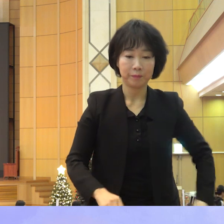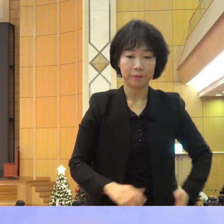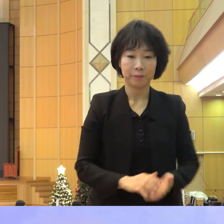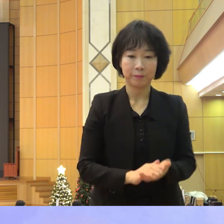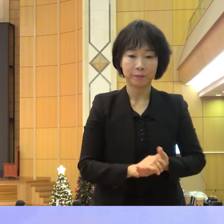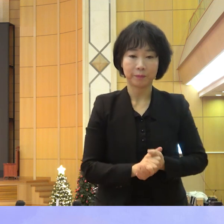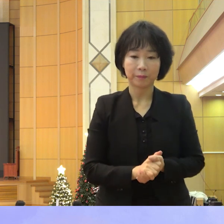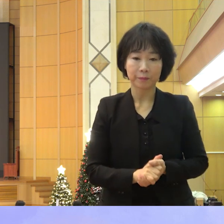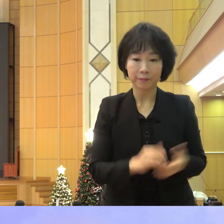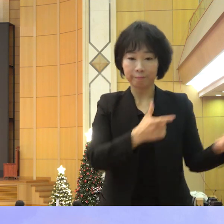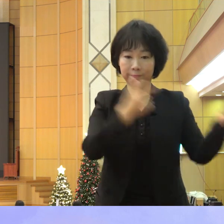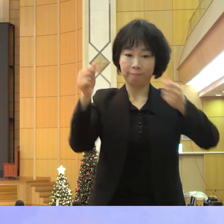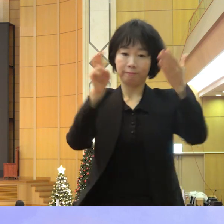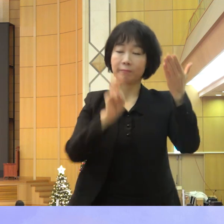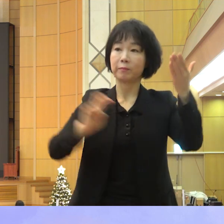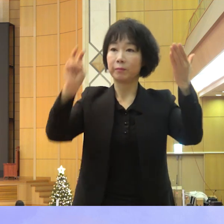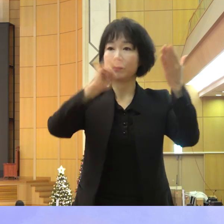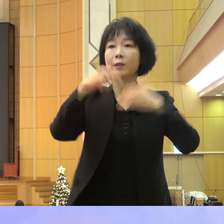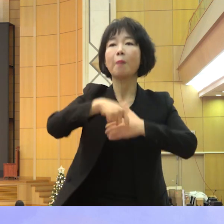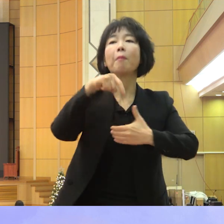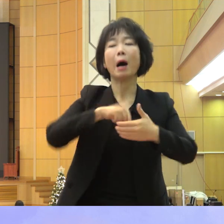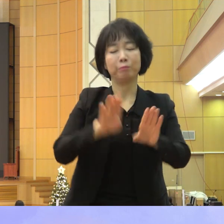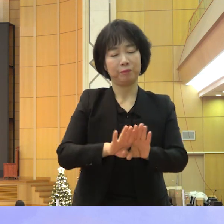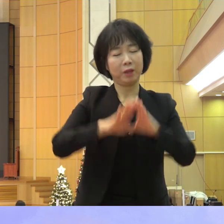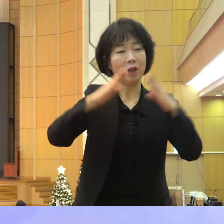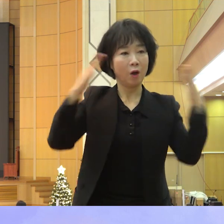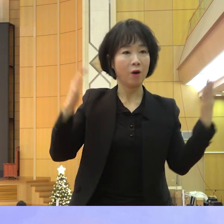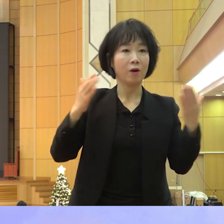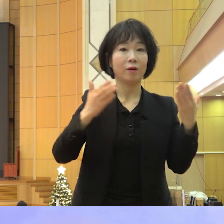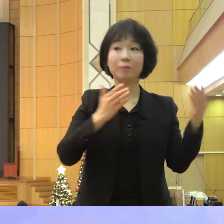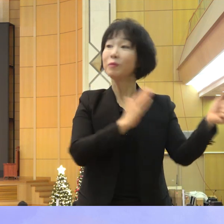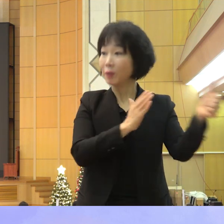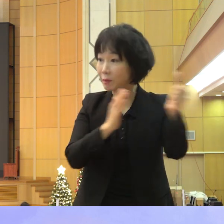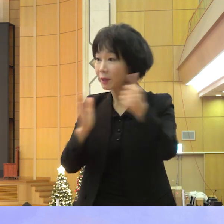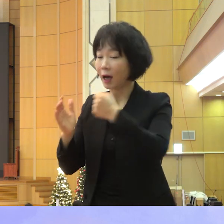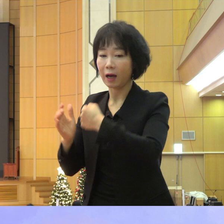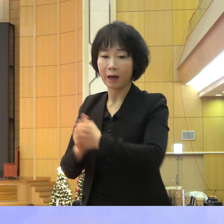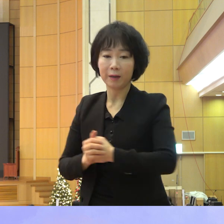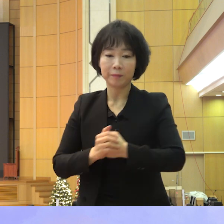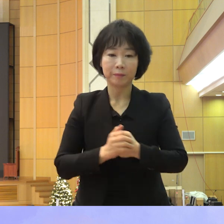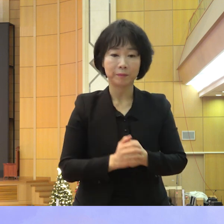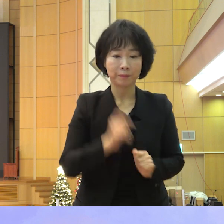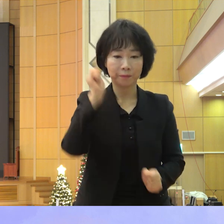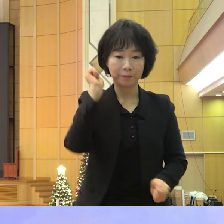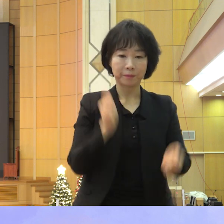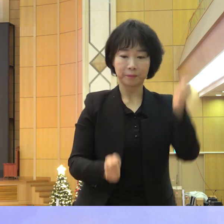할렐루야. 찬양하시면서 주일 3부 예배를 주님께 드리겠습니다.